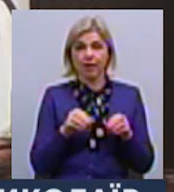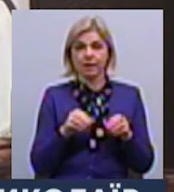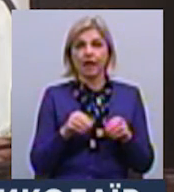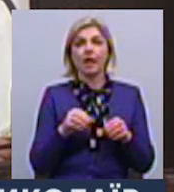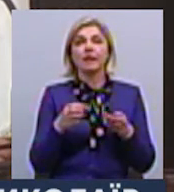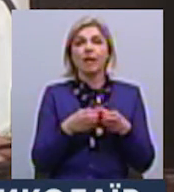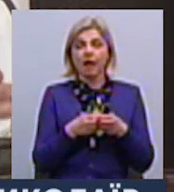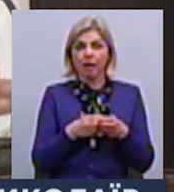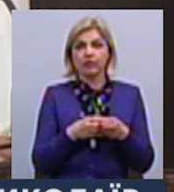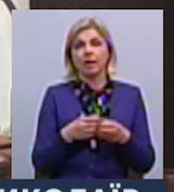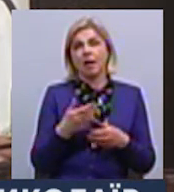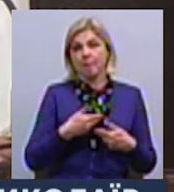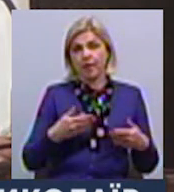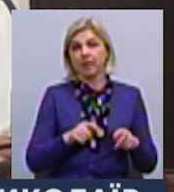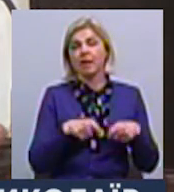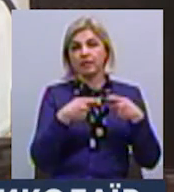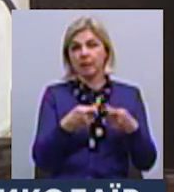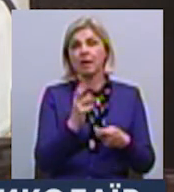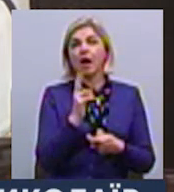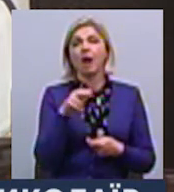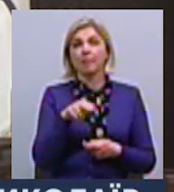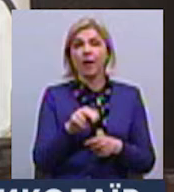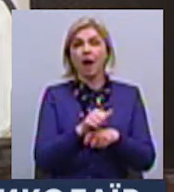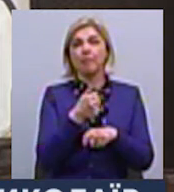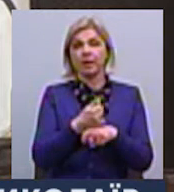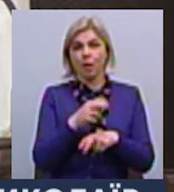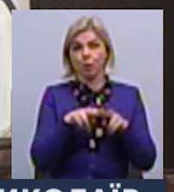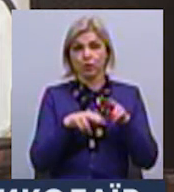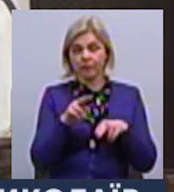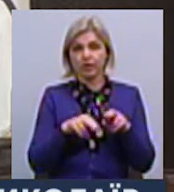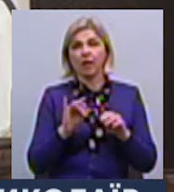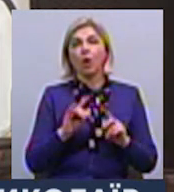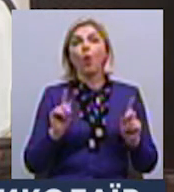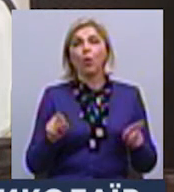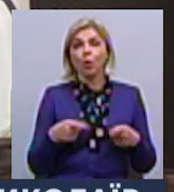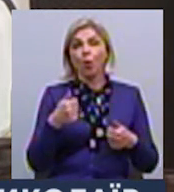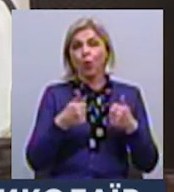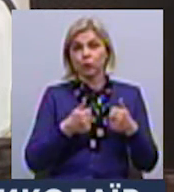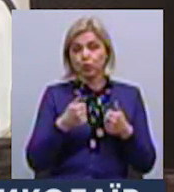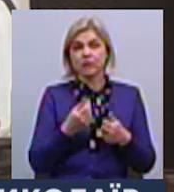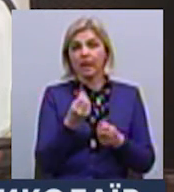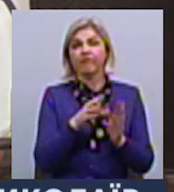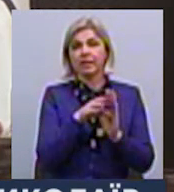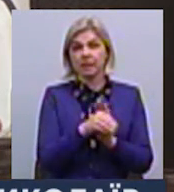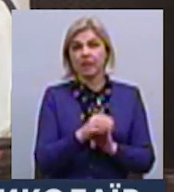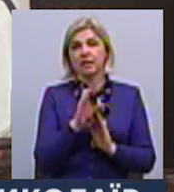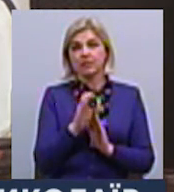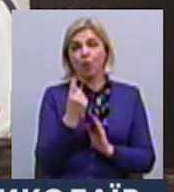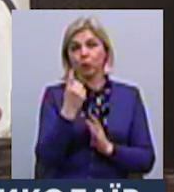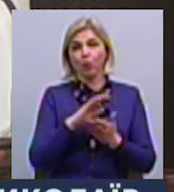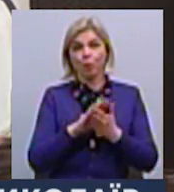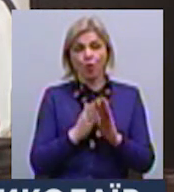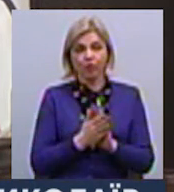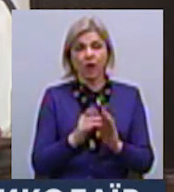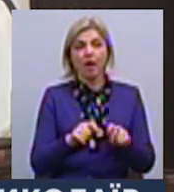ми надаємо її КП «Капітальне будівництво», організовуємо конкурс інвестиційний з однією умовою